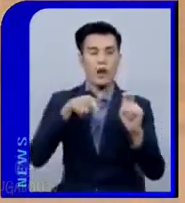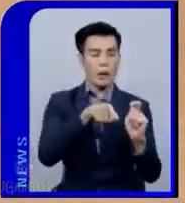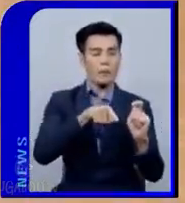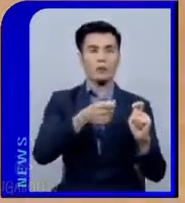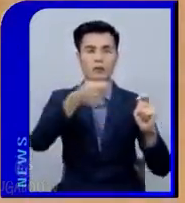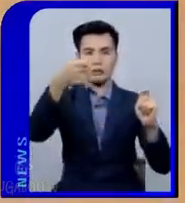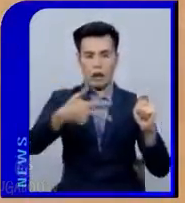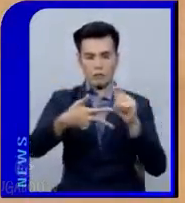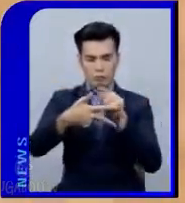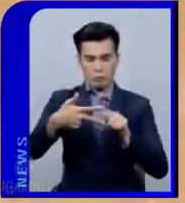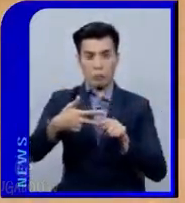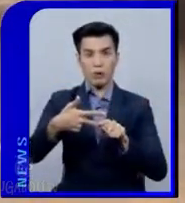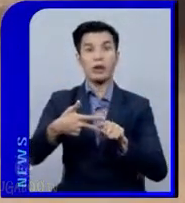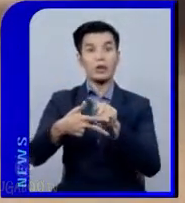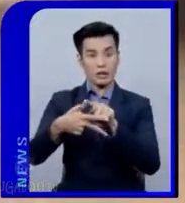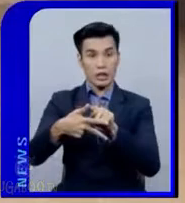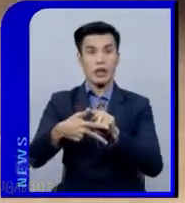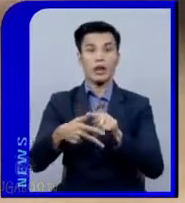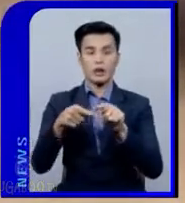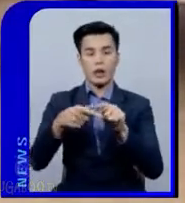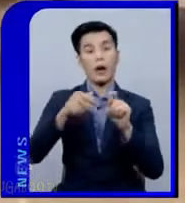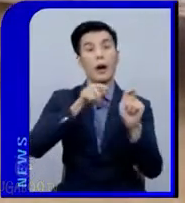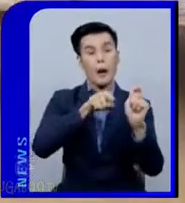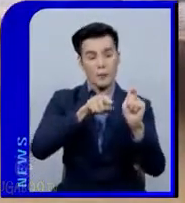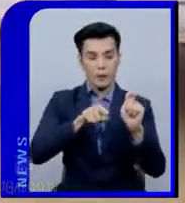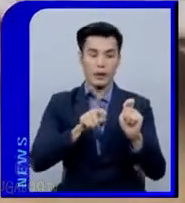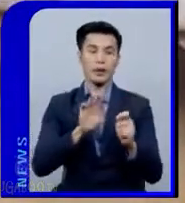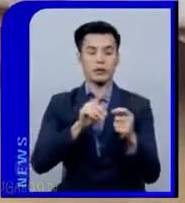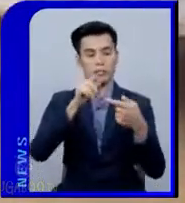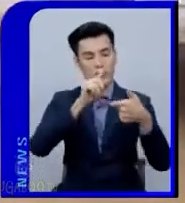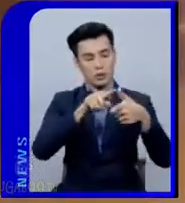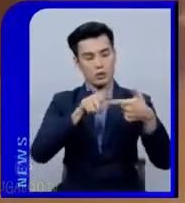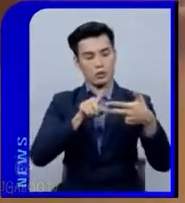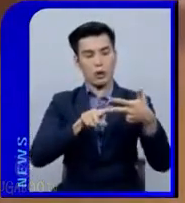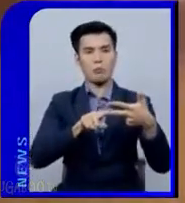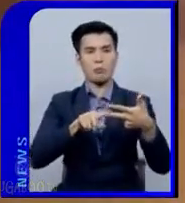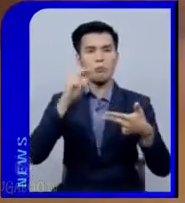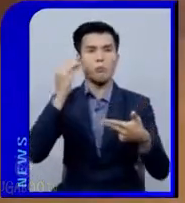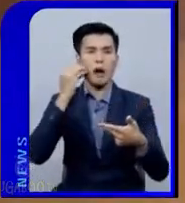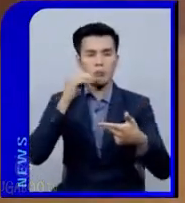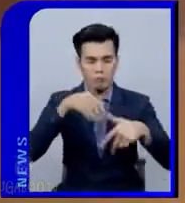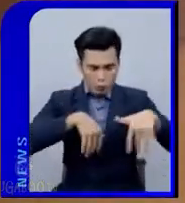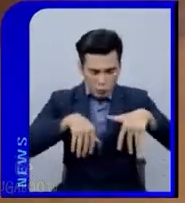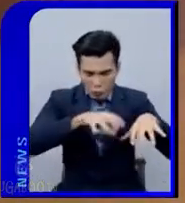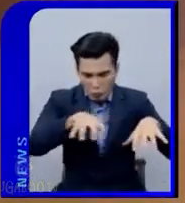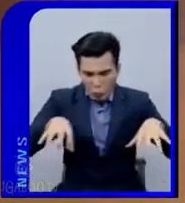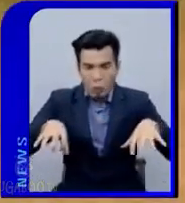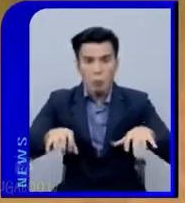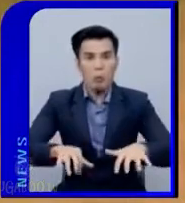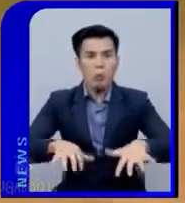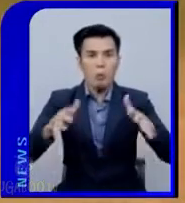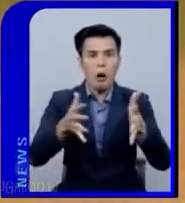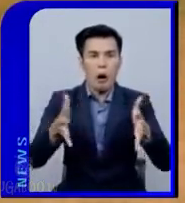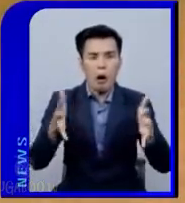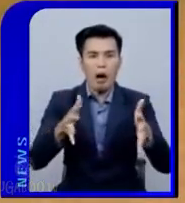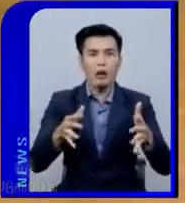ระบี่นะครับมีเขาพนมคลองท่อมและเหนือคลองทำให้บ้านเรือนเสียหายกว่า100หลังพืชผลการเกษตรถูกน้ำท่วมกว่า